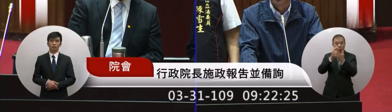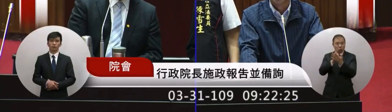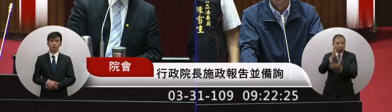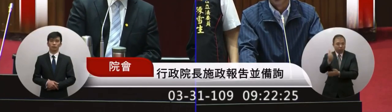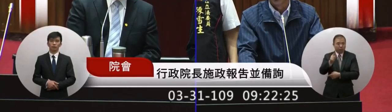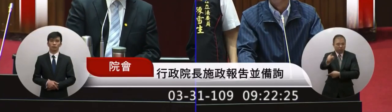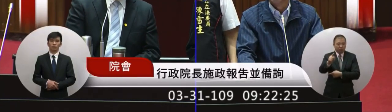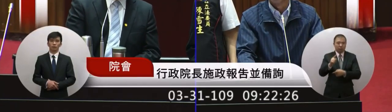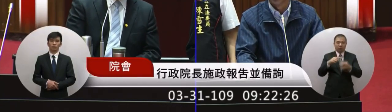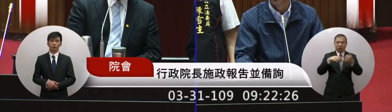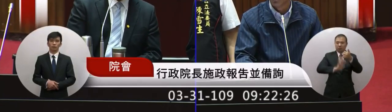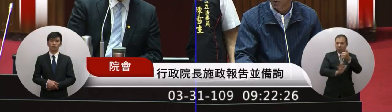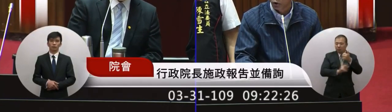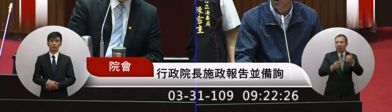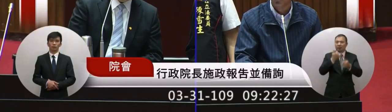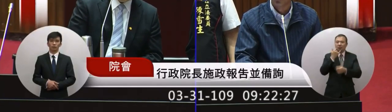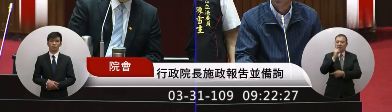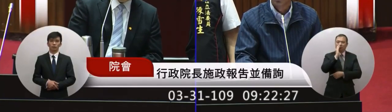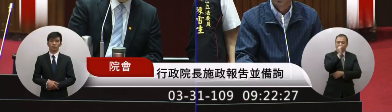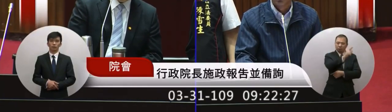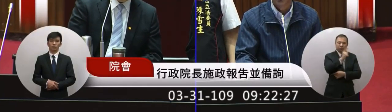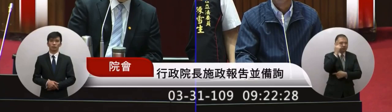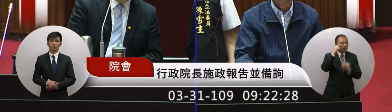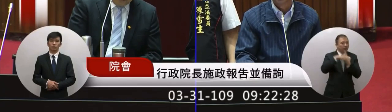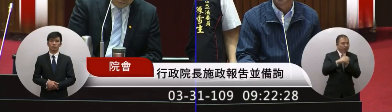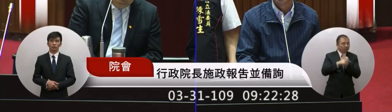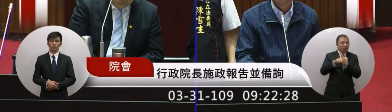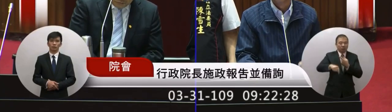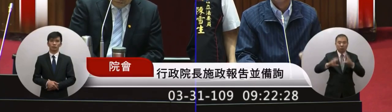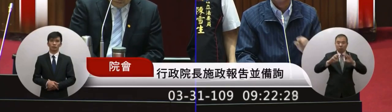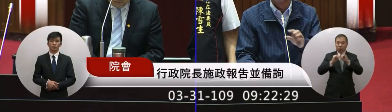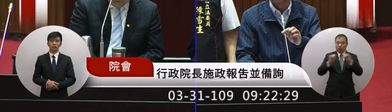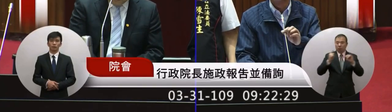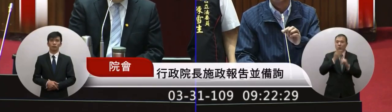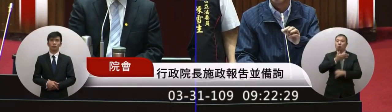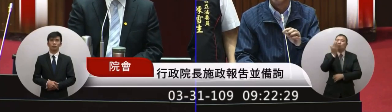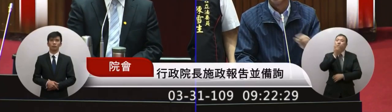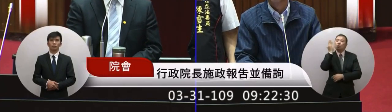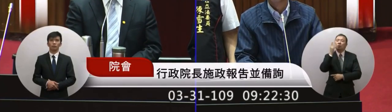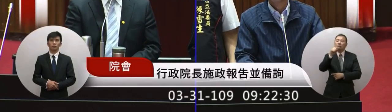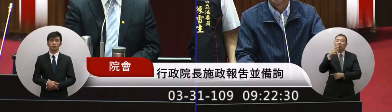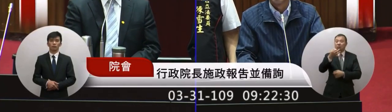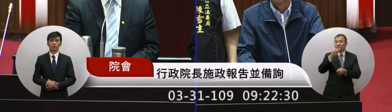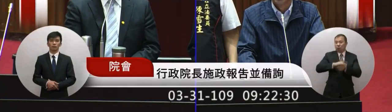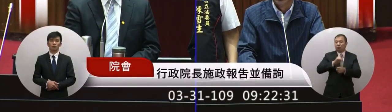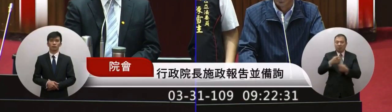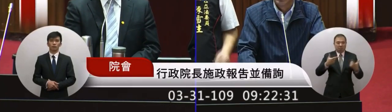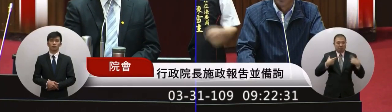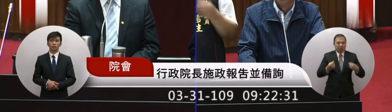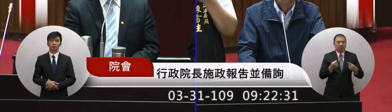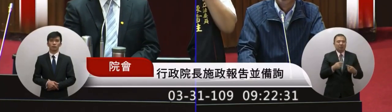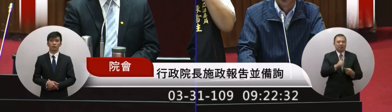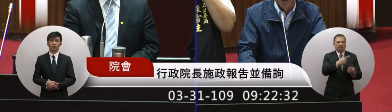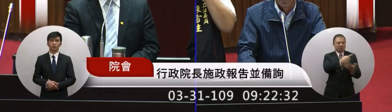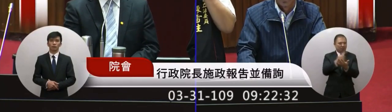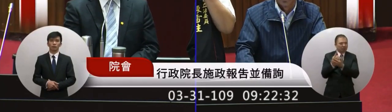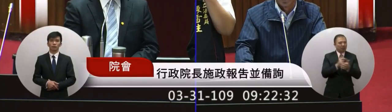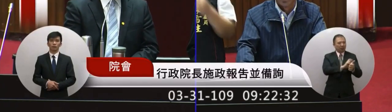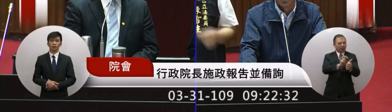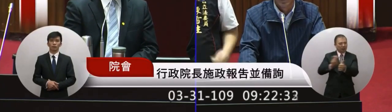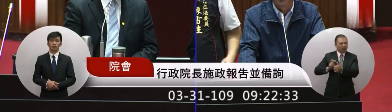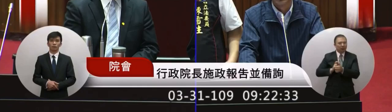回去，就是有关我们的国旅补助。国旅补助是雨露均沾啊，那离岛有